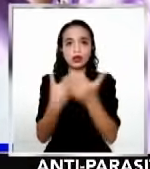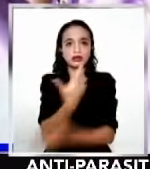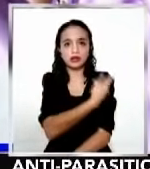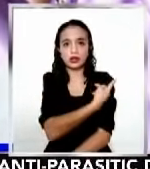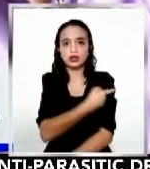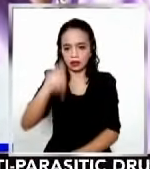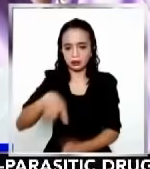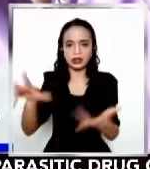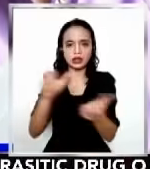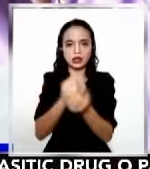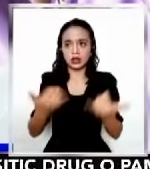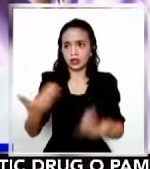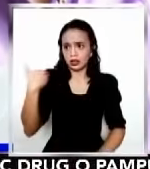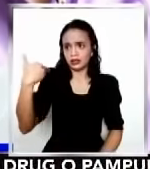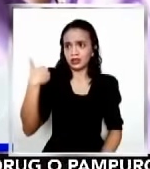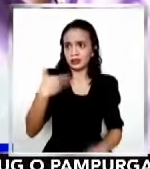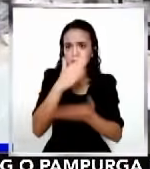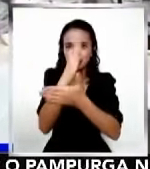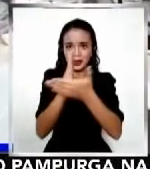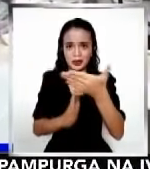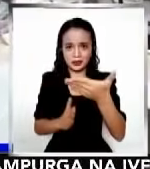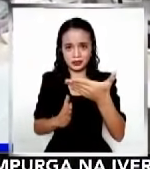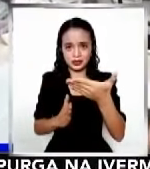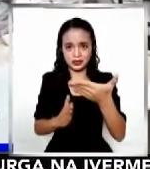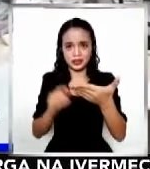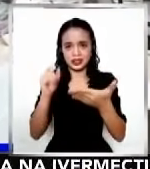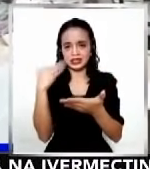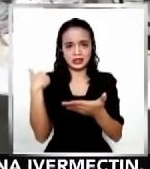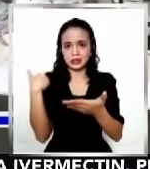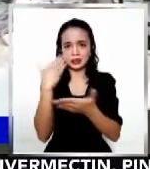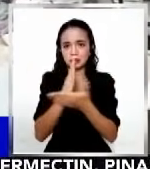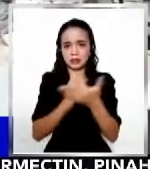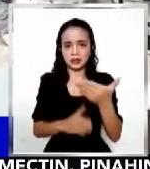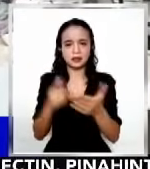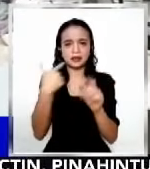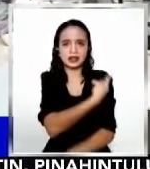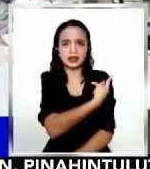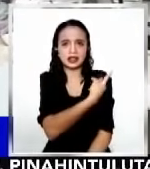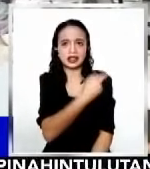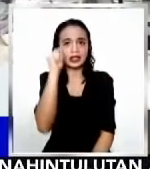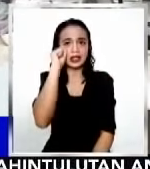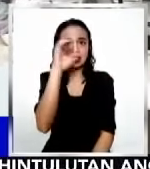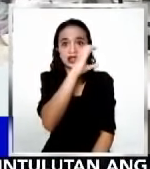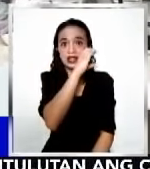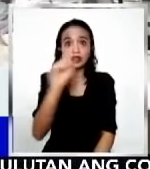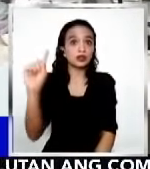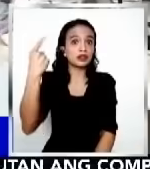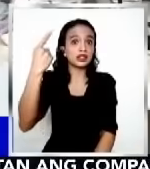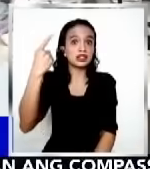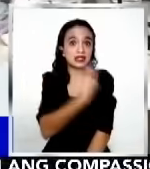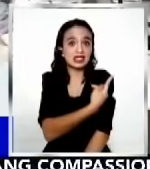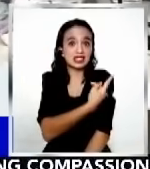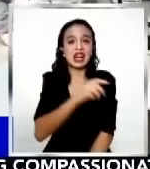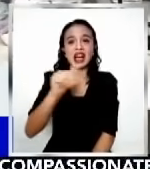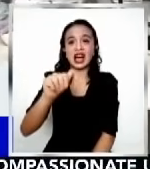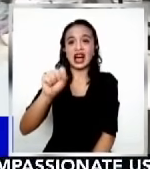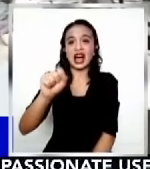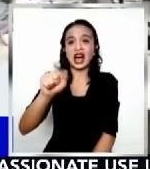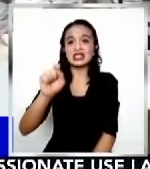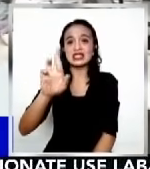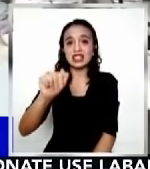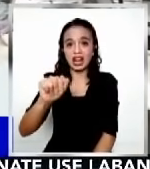senior citizen na nababakunan sa senior. Kasi nung first bakuna namin, AstraZeneca, na ginawa namin sa mga